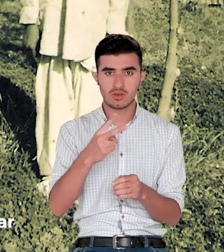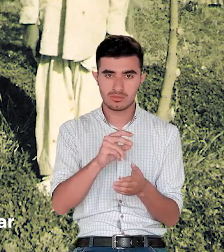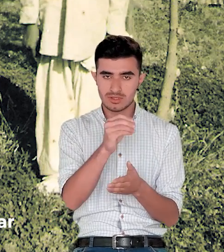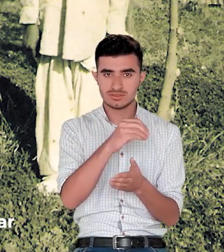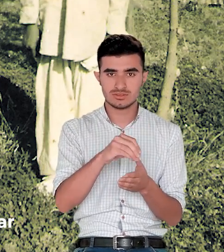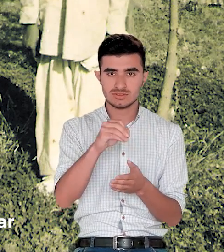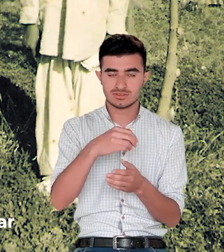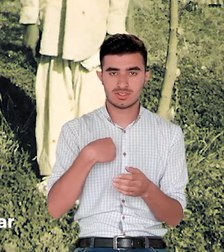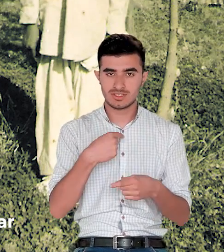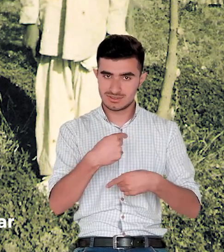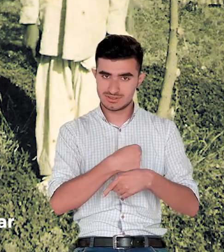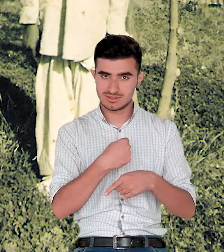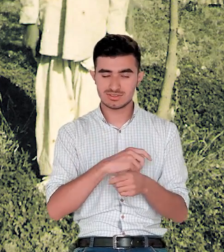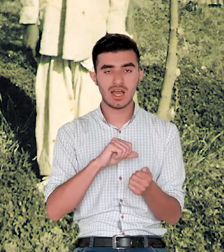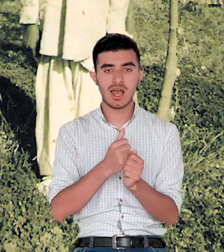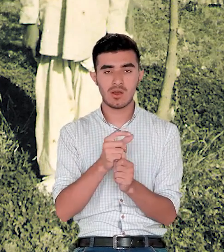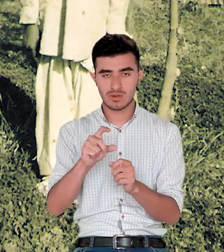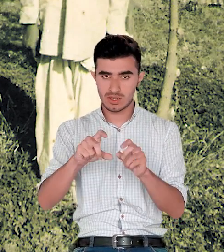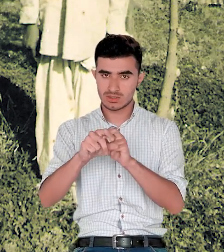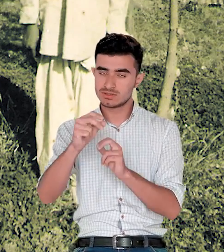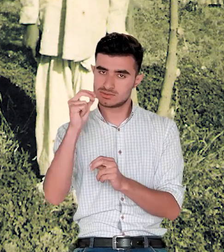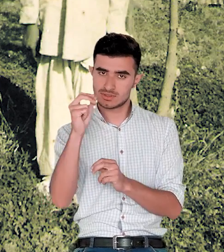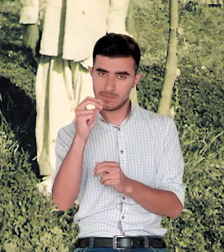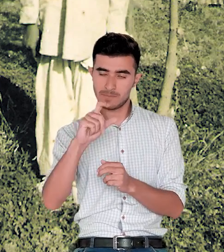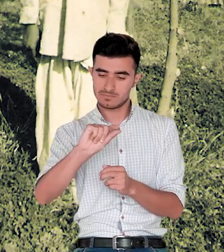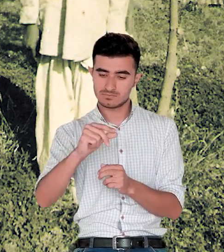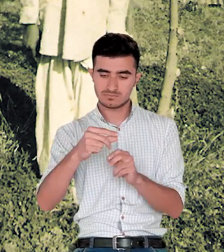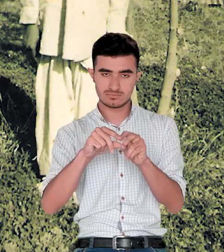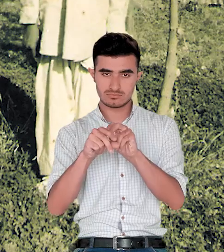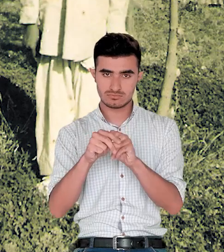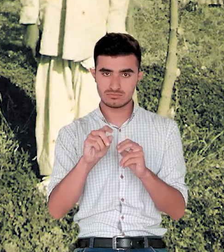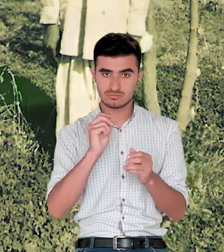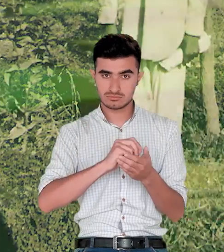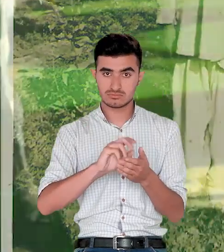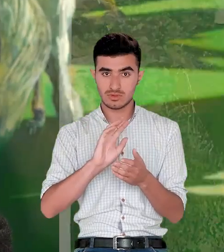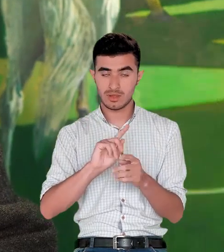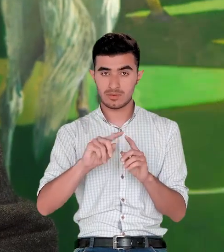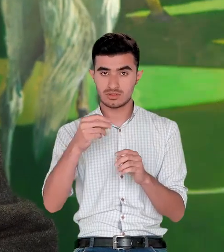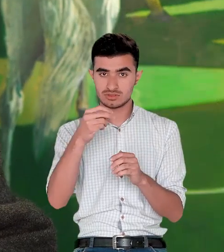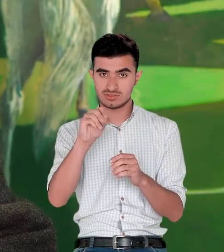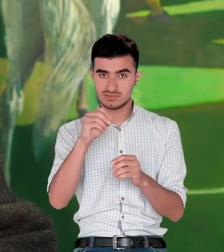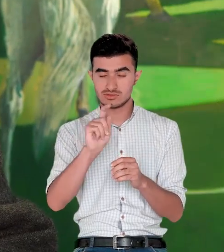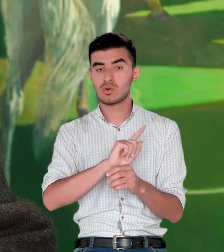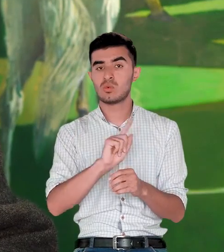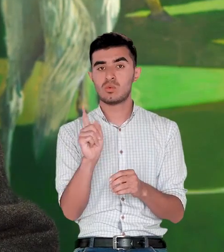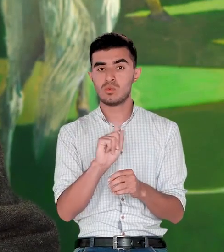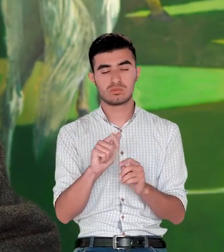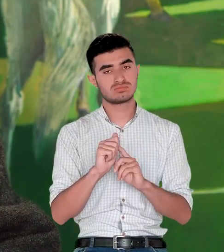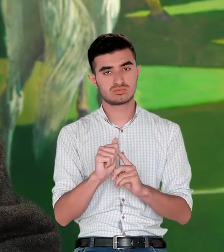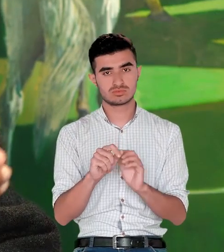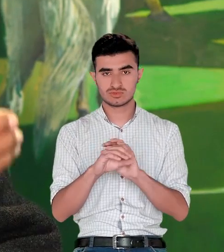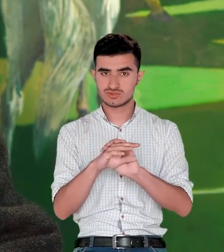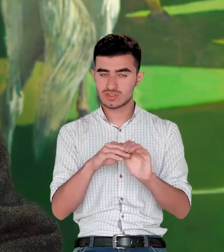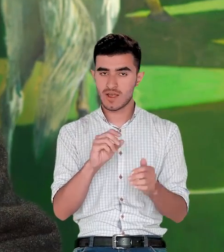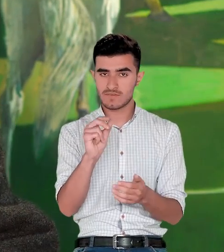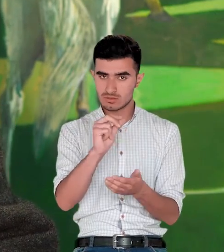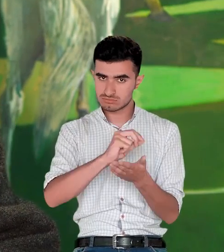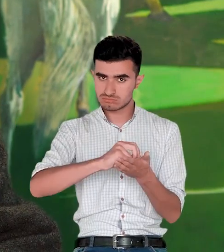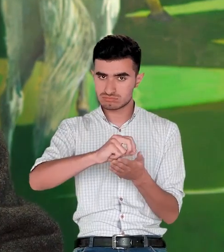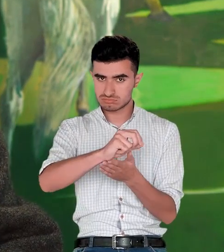وہ ہلنا نہیں ہے، اس میں تو روانی آتی ہے، اس طرح کر کے چلا جاتا. تو وہ کرتے کرتے کرتے مجھے